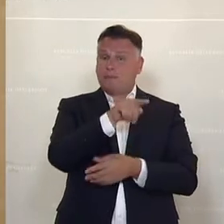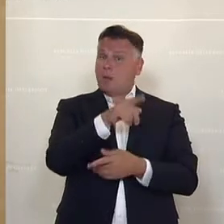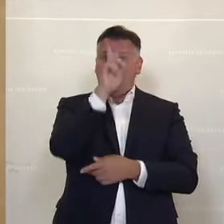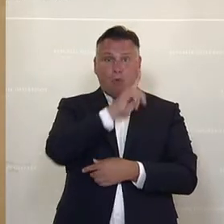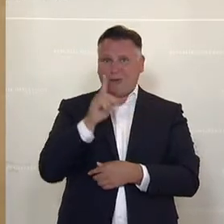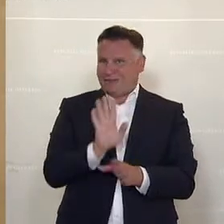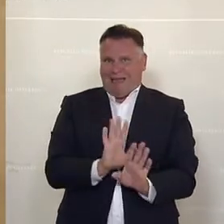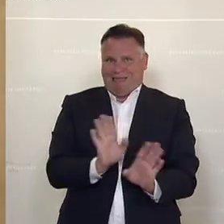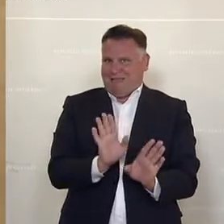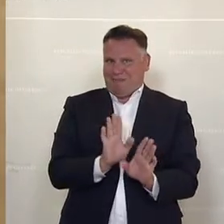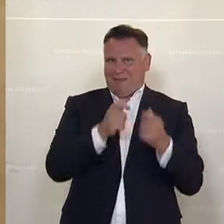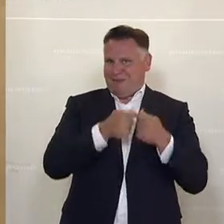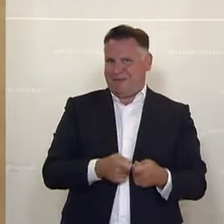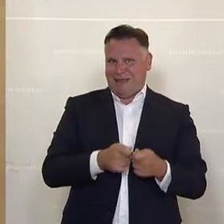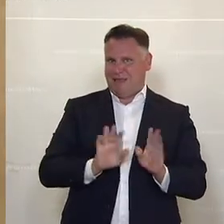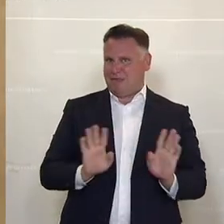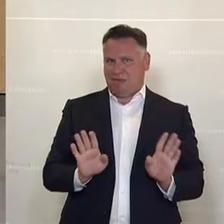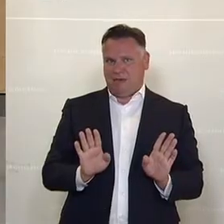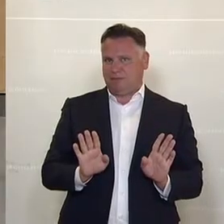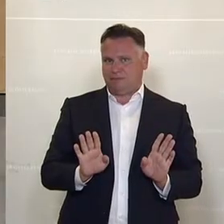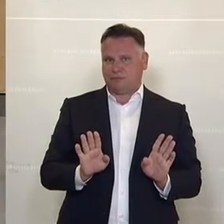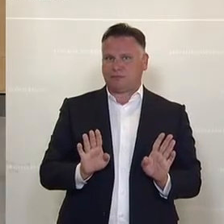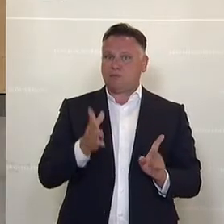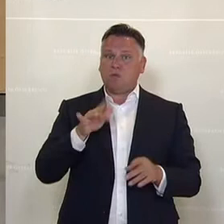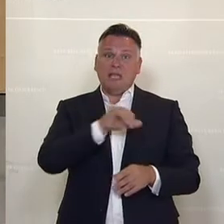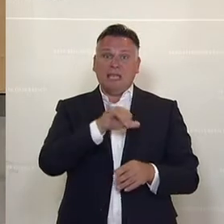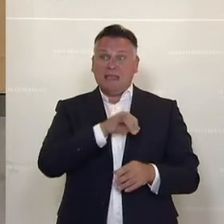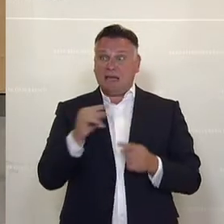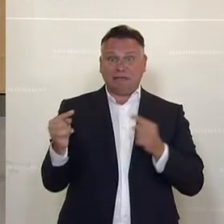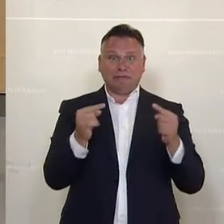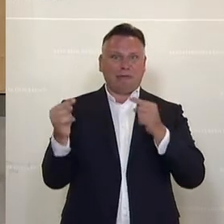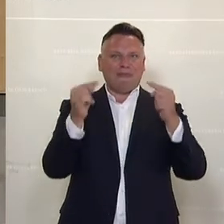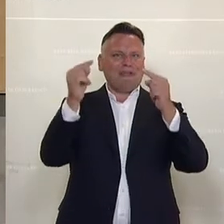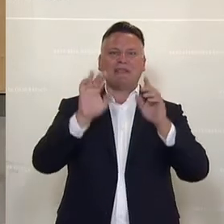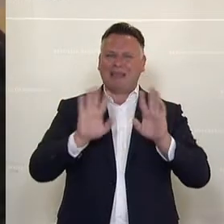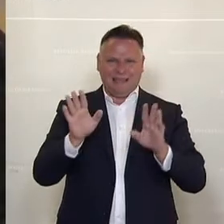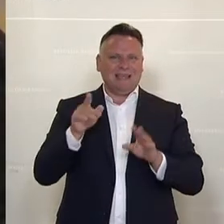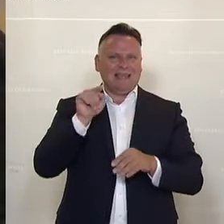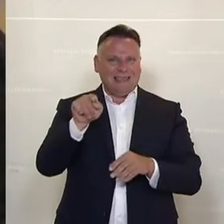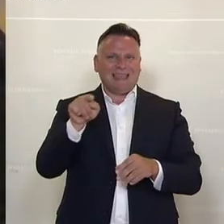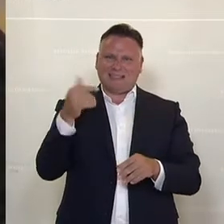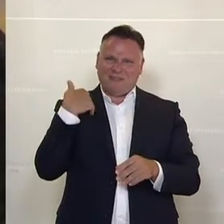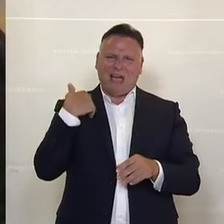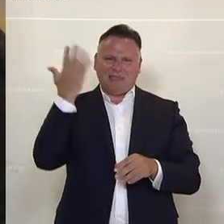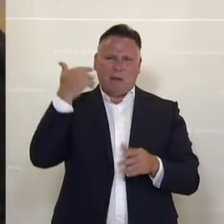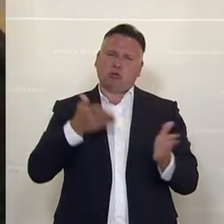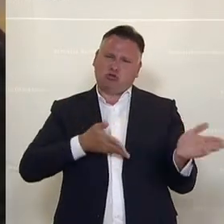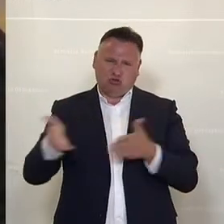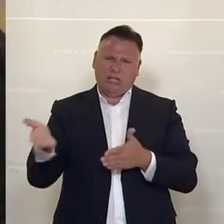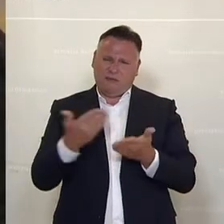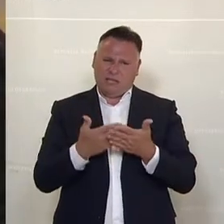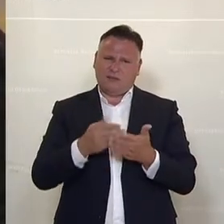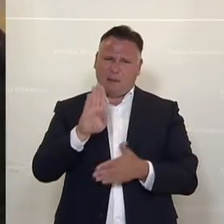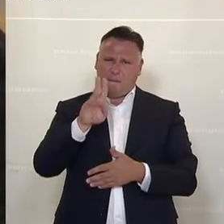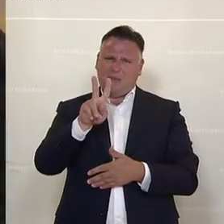mehr. Und das ist auch wichtig, weil du gibst Interessenskonflikte immer. Und das war in Wahrheit auch ein bisschen der Geburtsfehler des alten